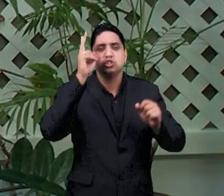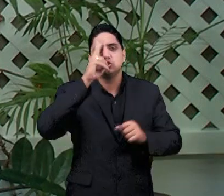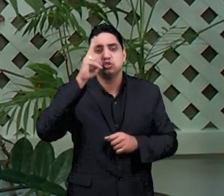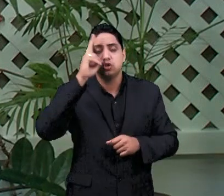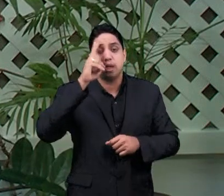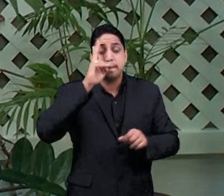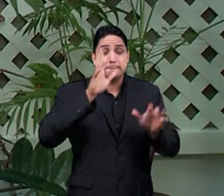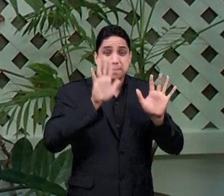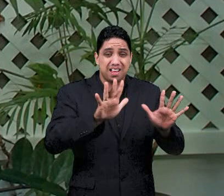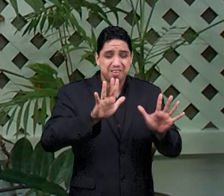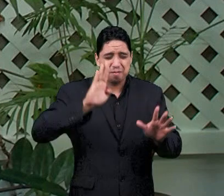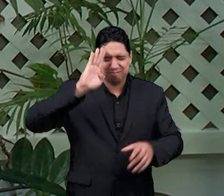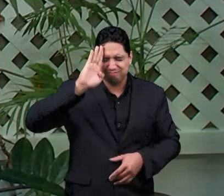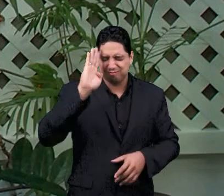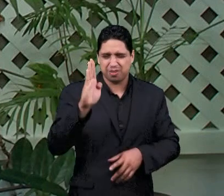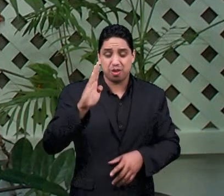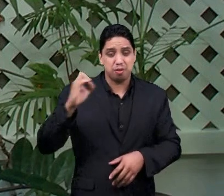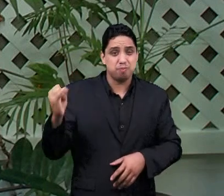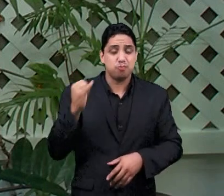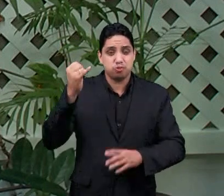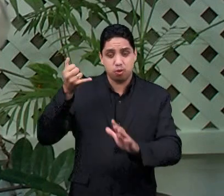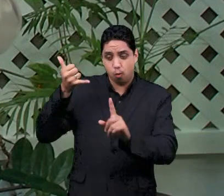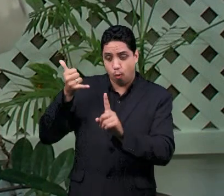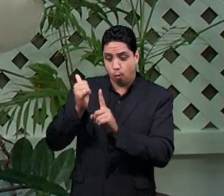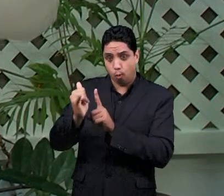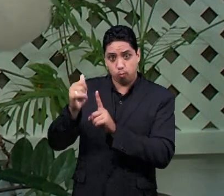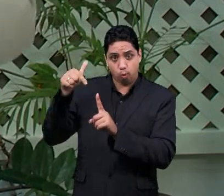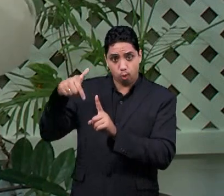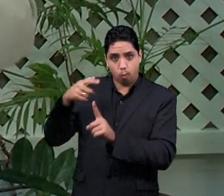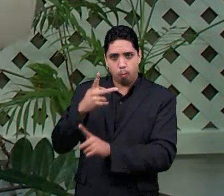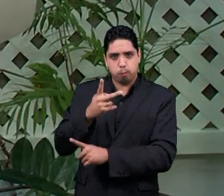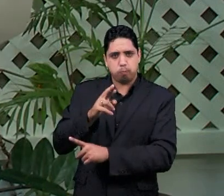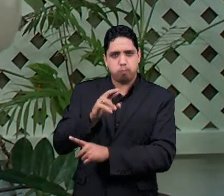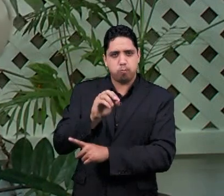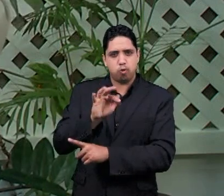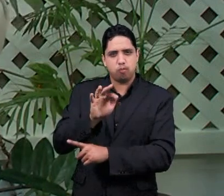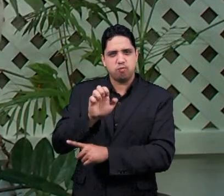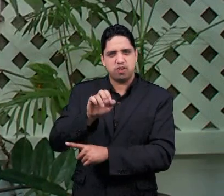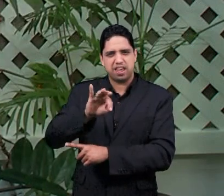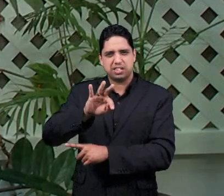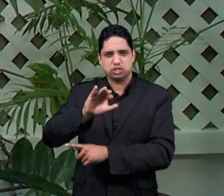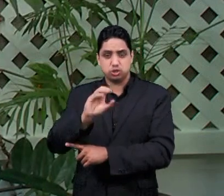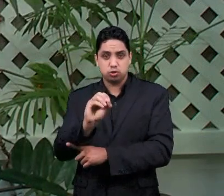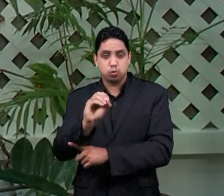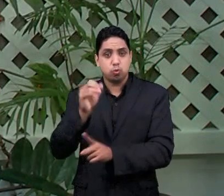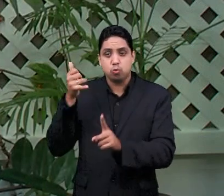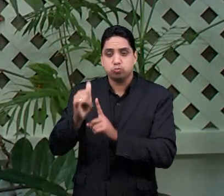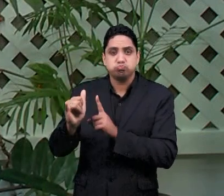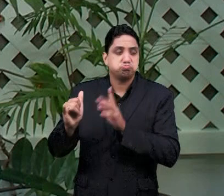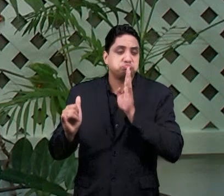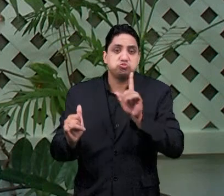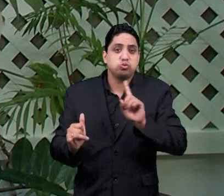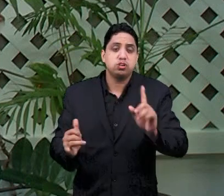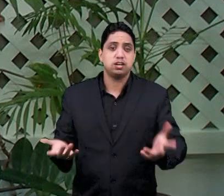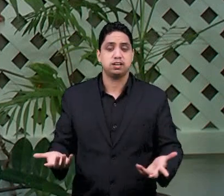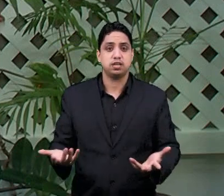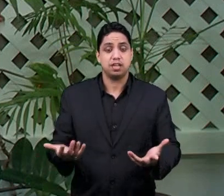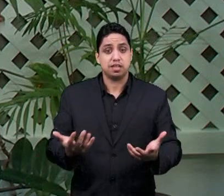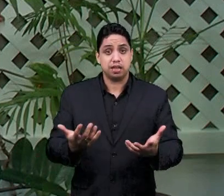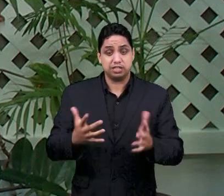seulement les faits historiques sont mis pour le monde, mais il veut que l'Église fidèle se nourrit maintenant du